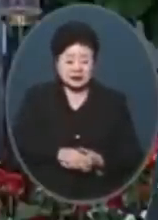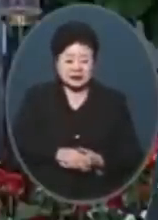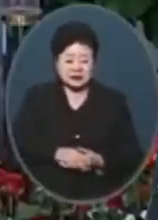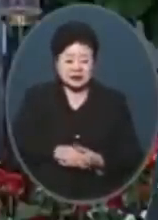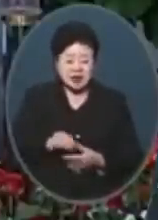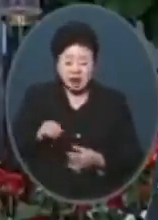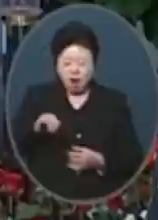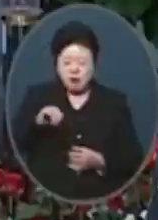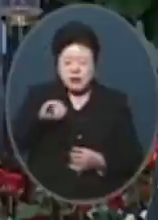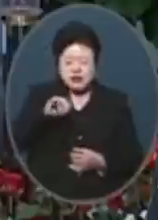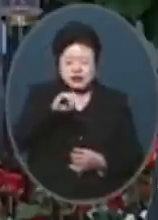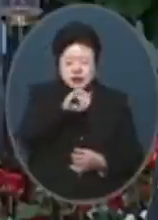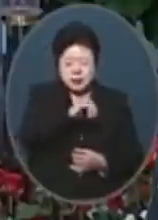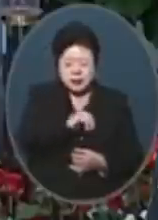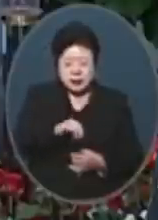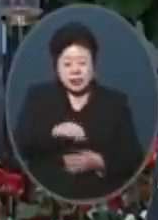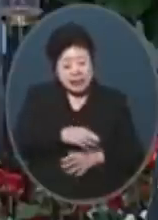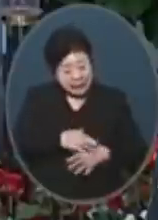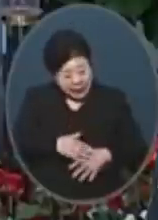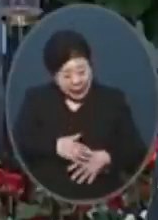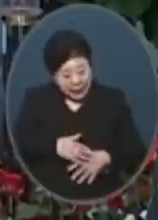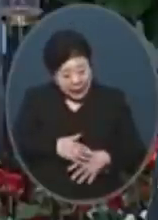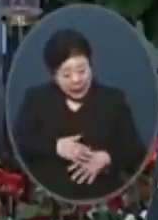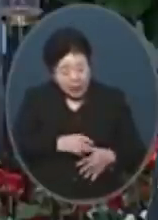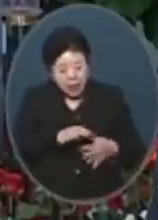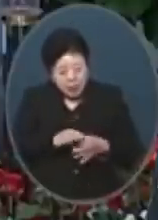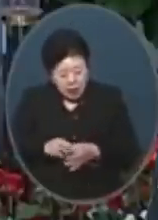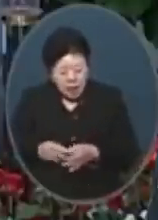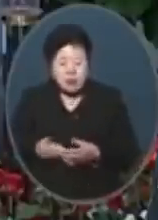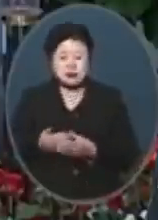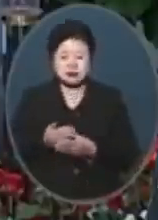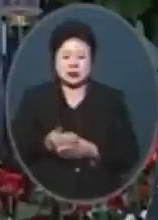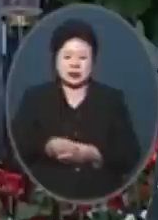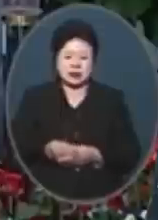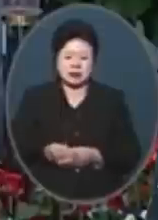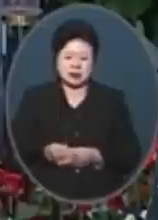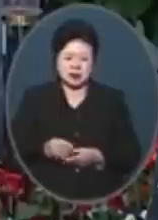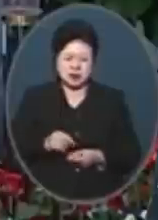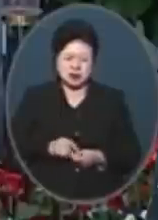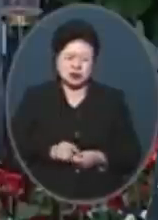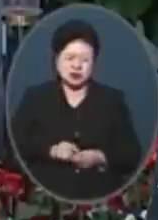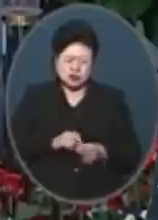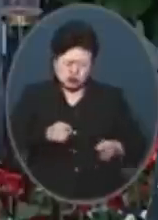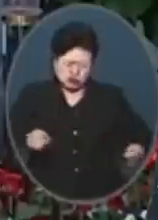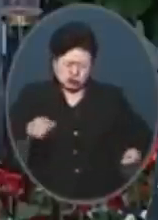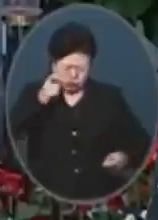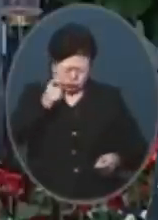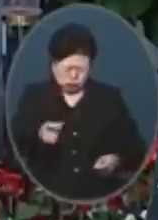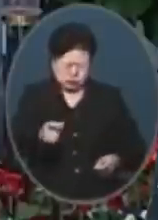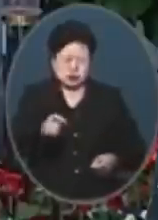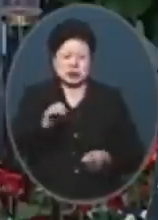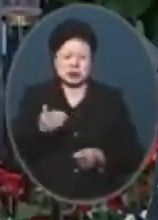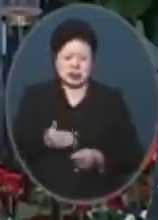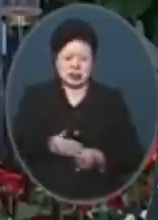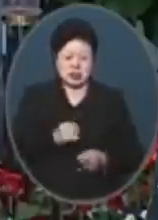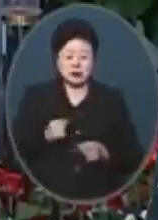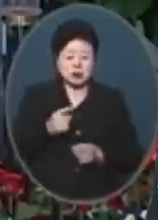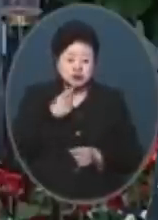거미줄처럼 약하지만 계속되면 밧줄처럼 강해지는 것입니다. 그런데 행동뿐